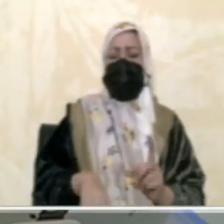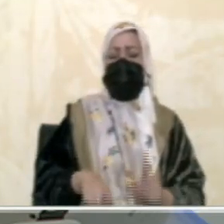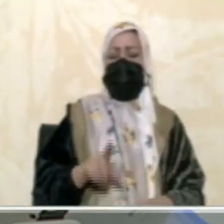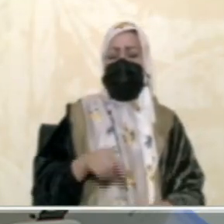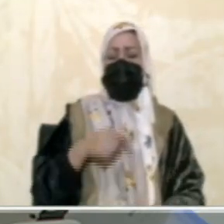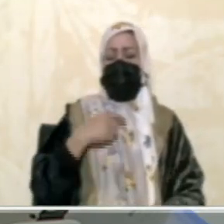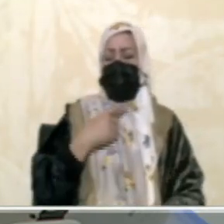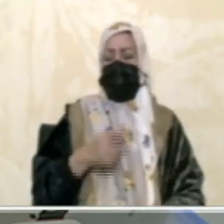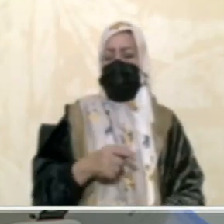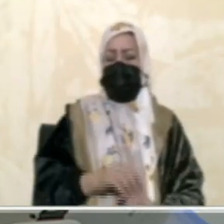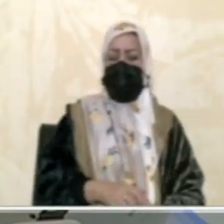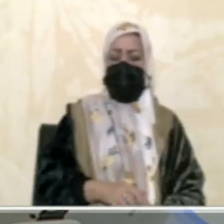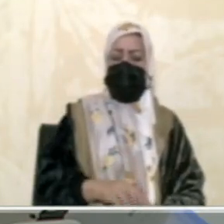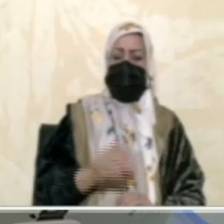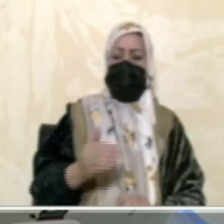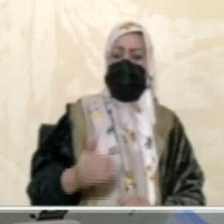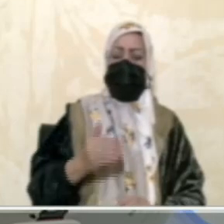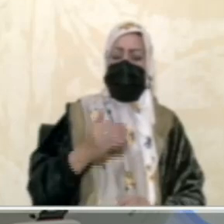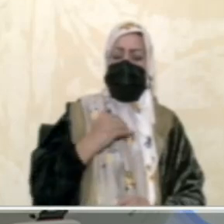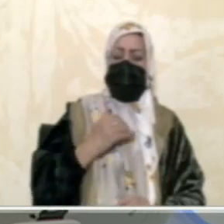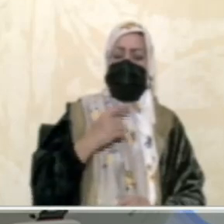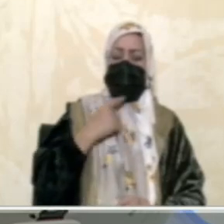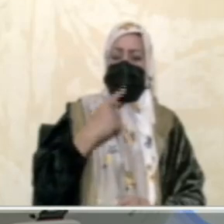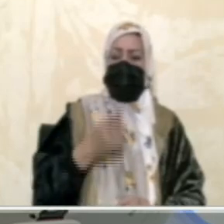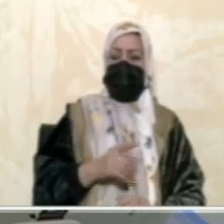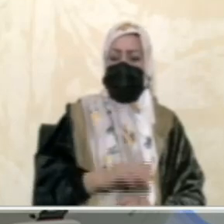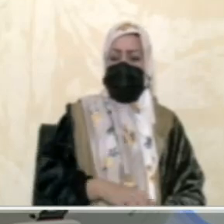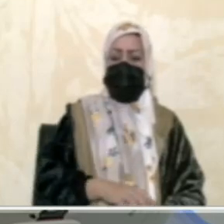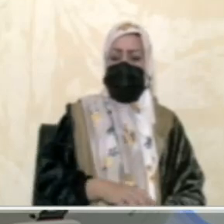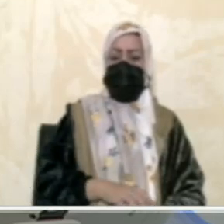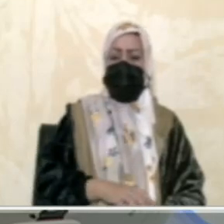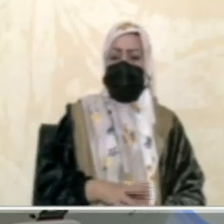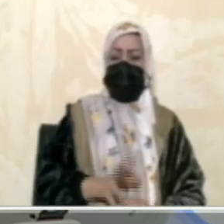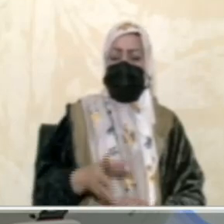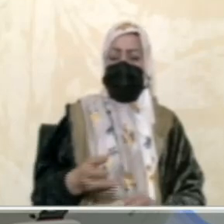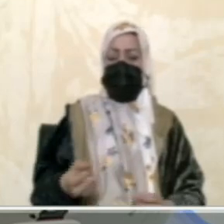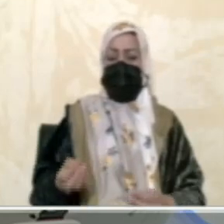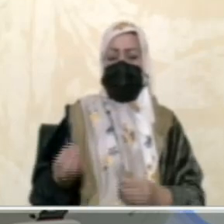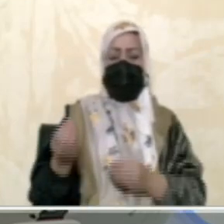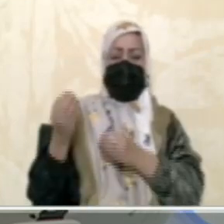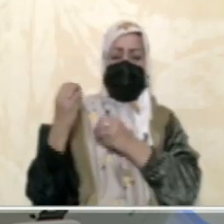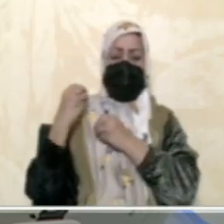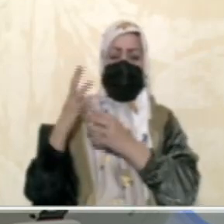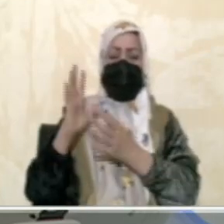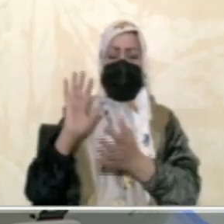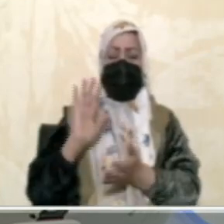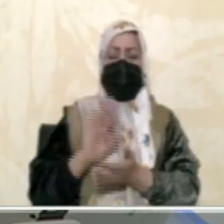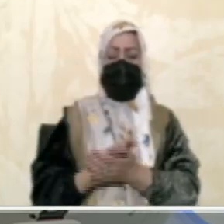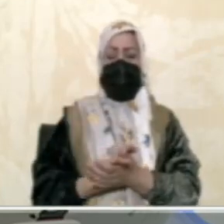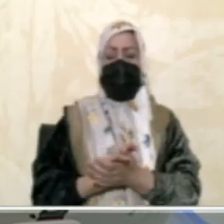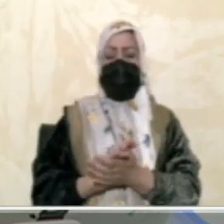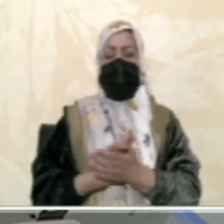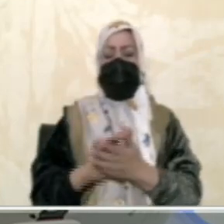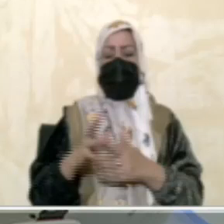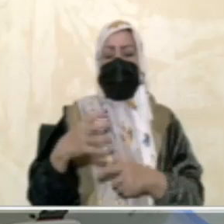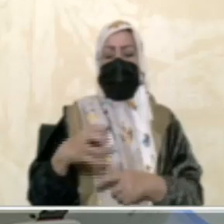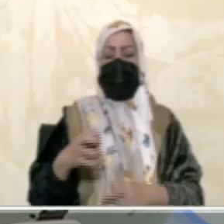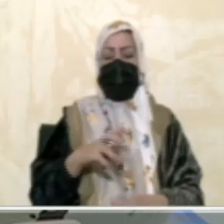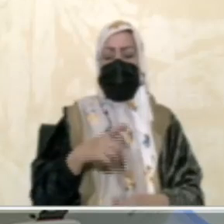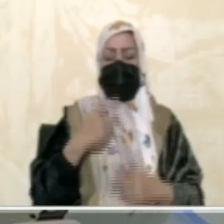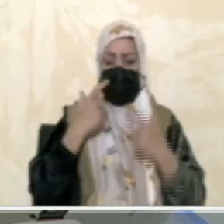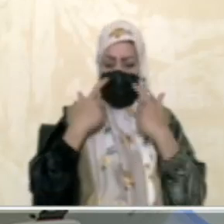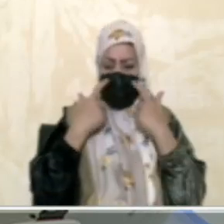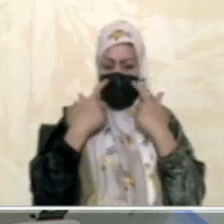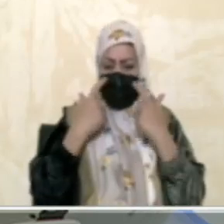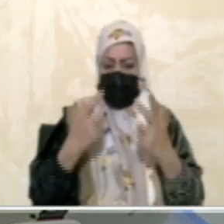وقال هو محمول على يعني على الندب وعلى الحرص لا ان يكون ذلك يعني حتى بعض الناس